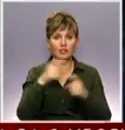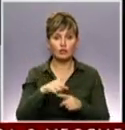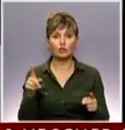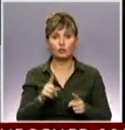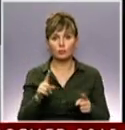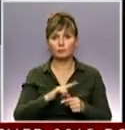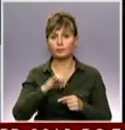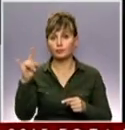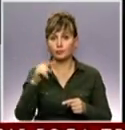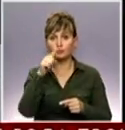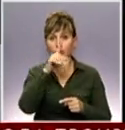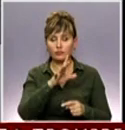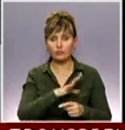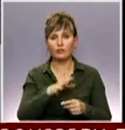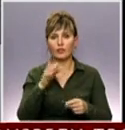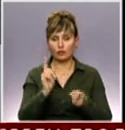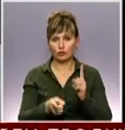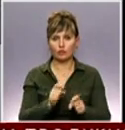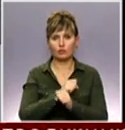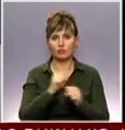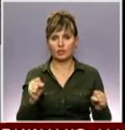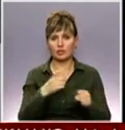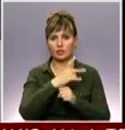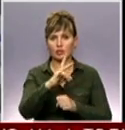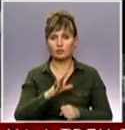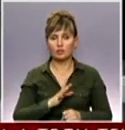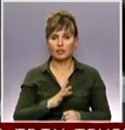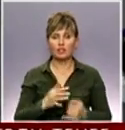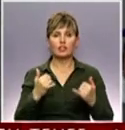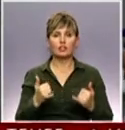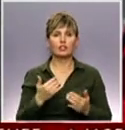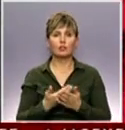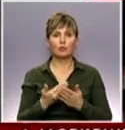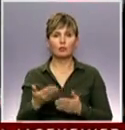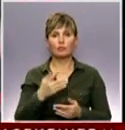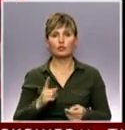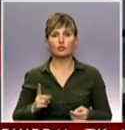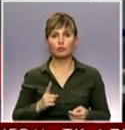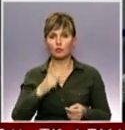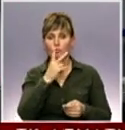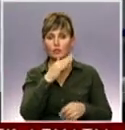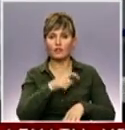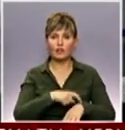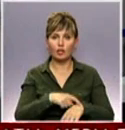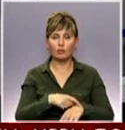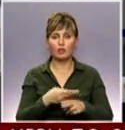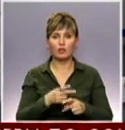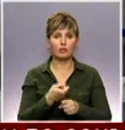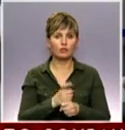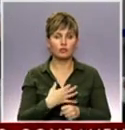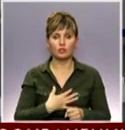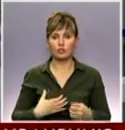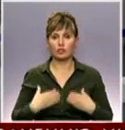к авиакатастрофе над Синайским полуостровом причастны террористы. Сейчас, например, мы ждем, смотрим на время, это страшно, мама